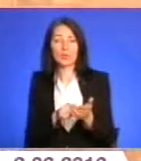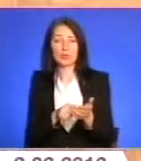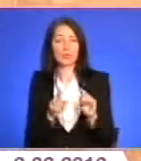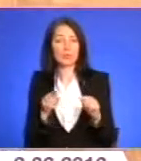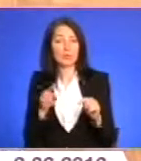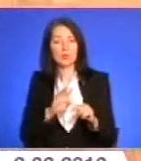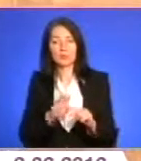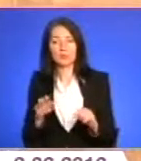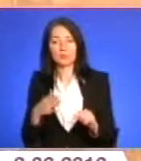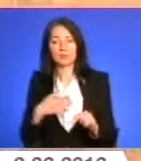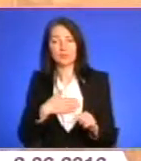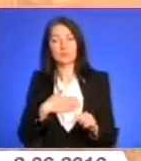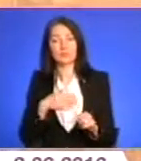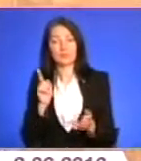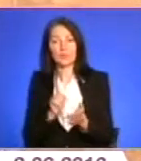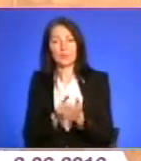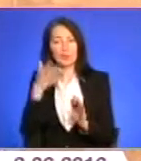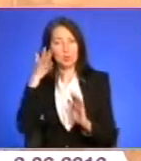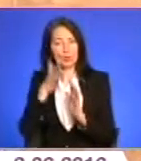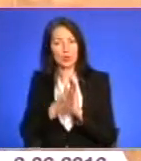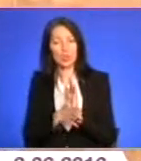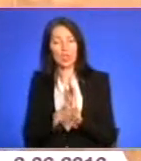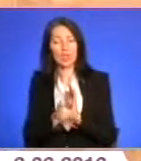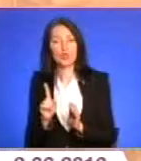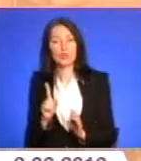ні. Ми повинні зрозуміти, що